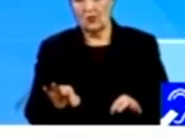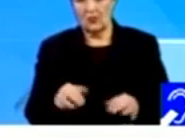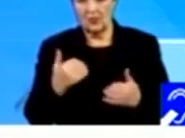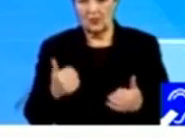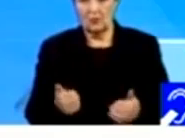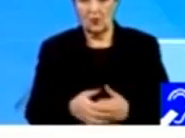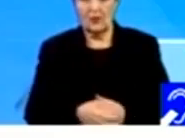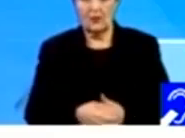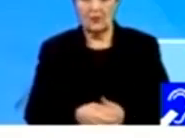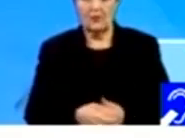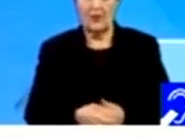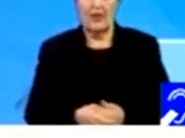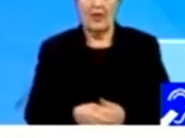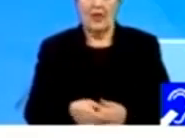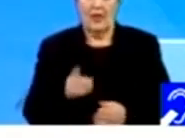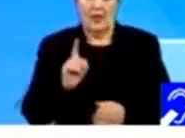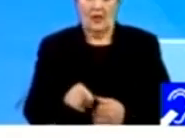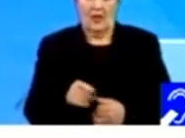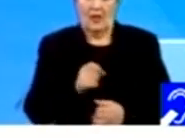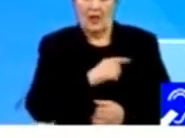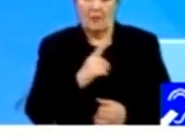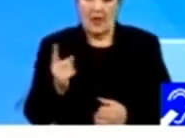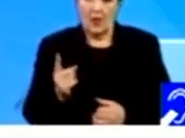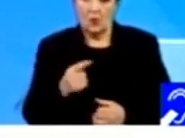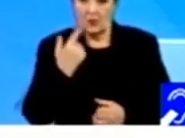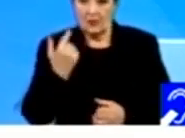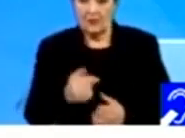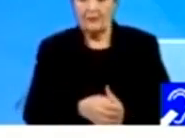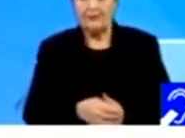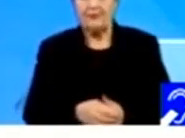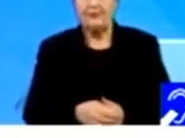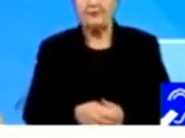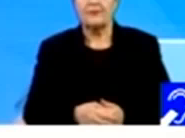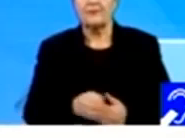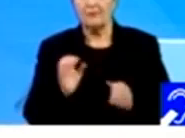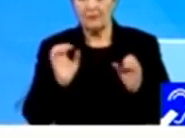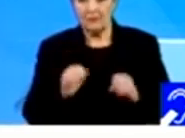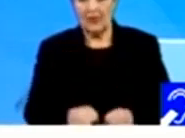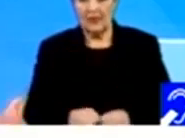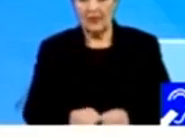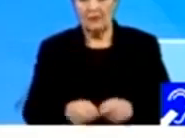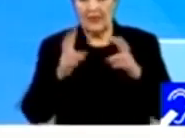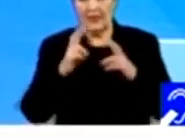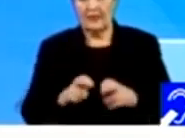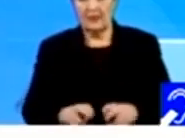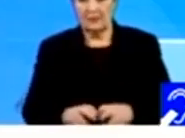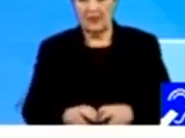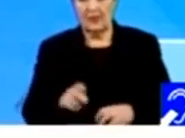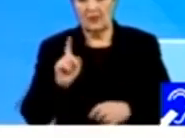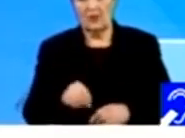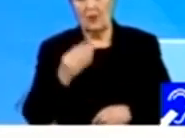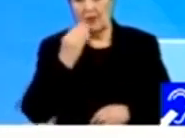la însuși la Belarus. Evident, putem examina diferite opțiuni, dar asta ar fi cea